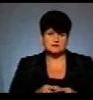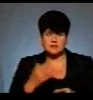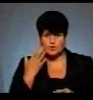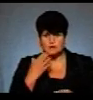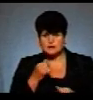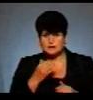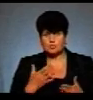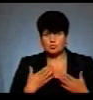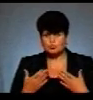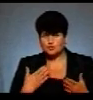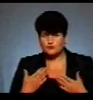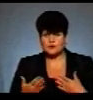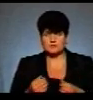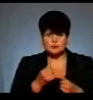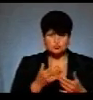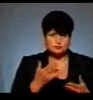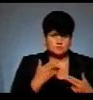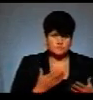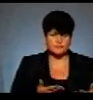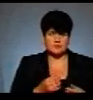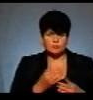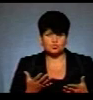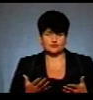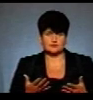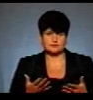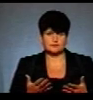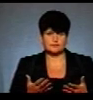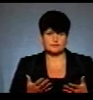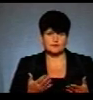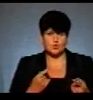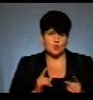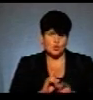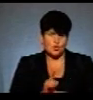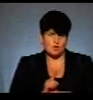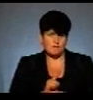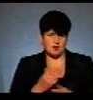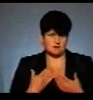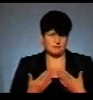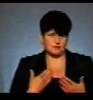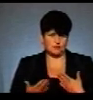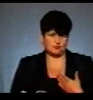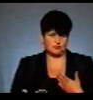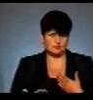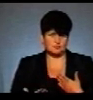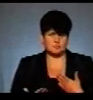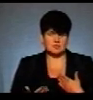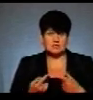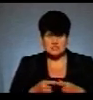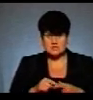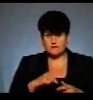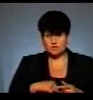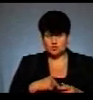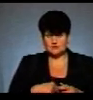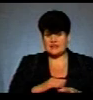здатні комунікувати, не здатні адаптуватися, не здатні встановлювати нормальні взаємовідносини, стосунок. І це внутрішнє